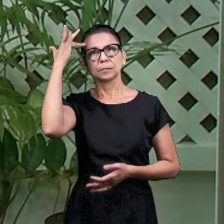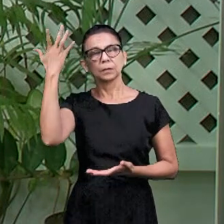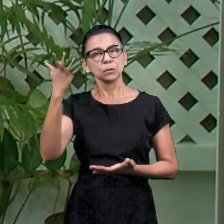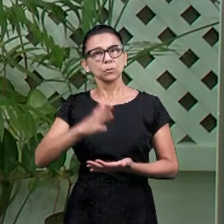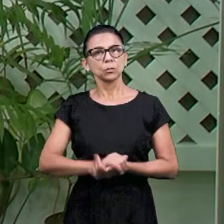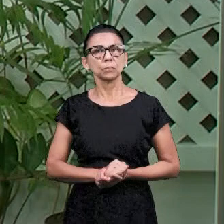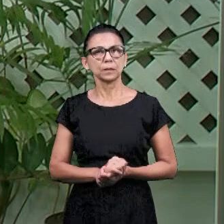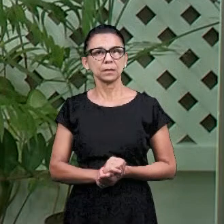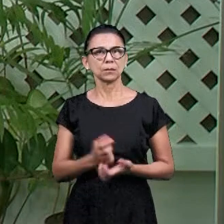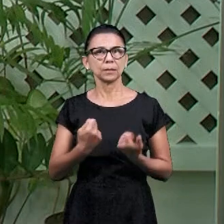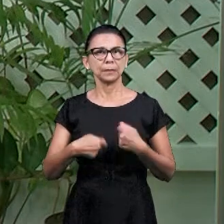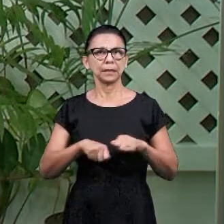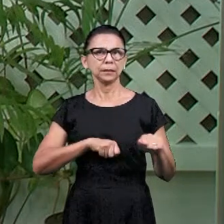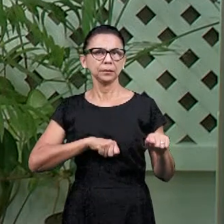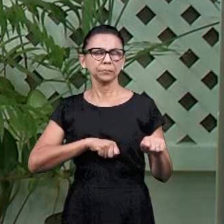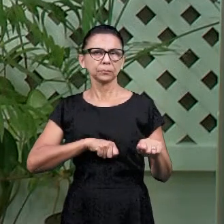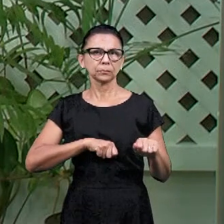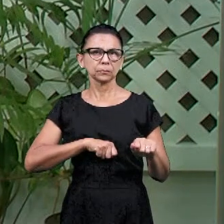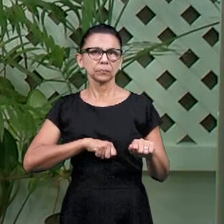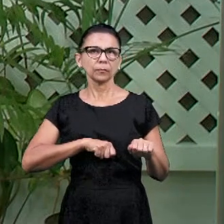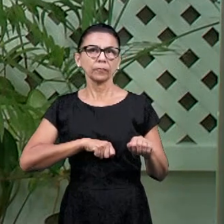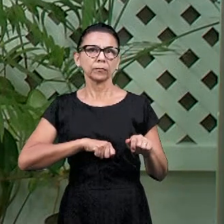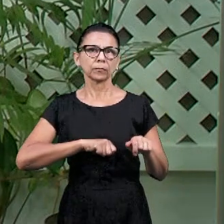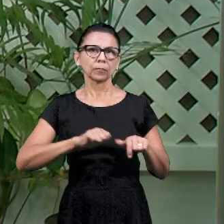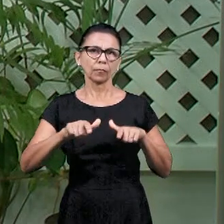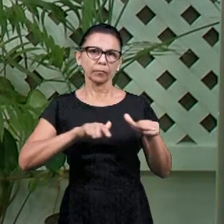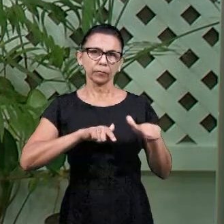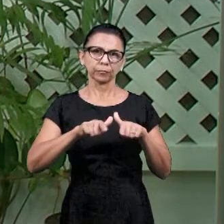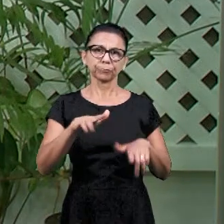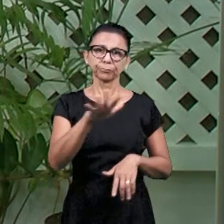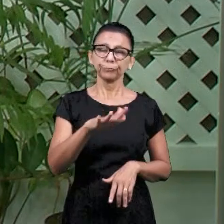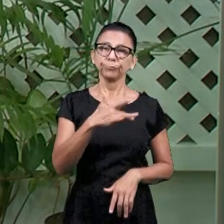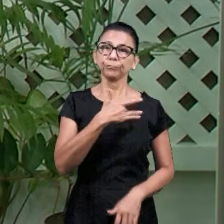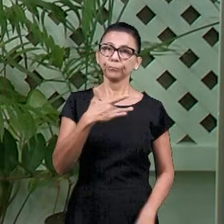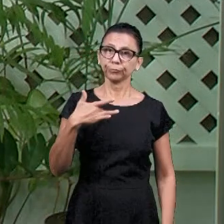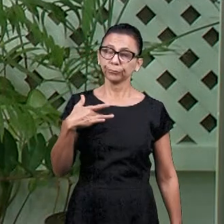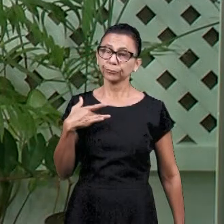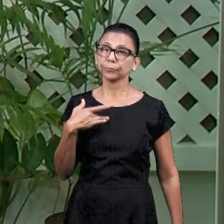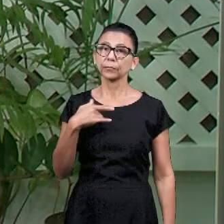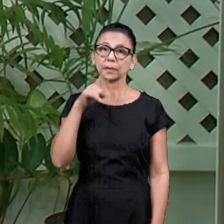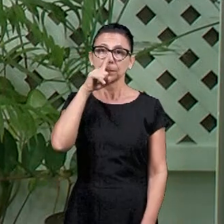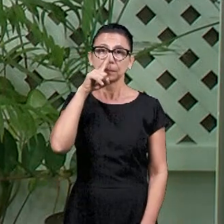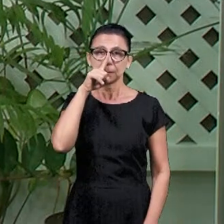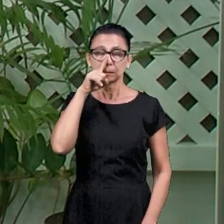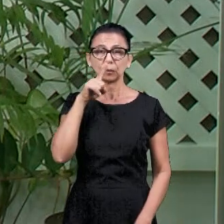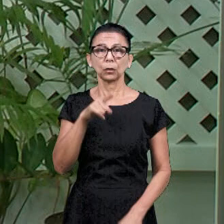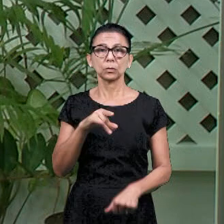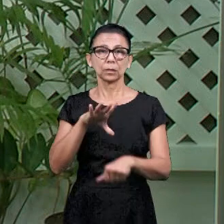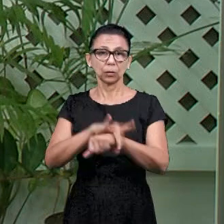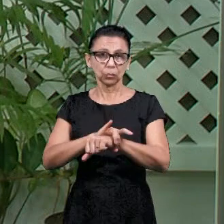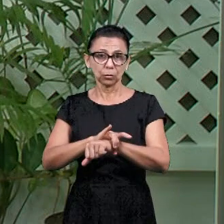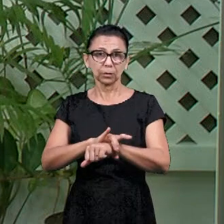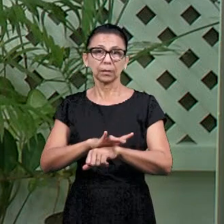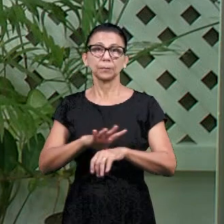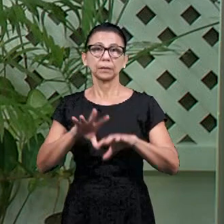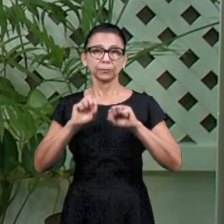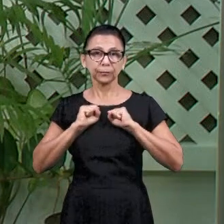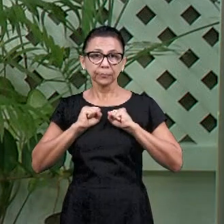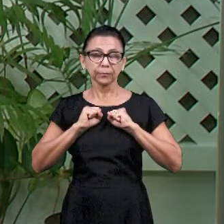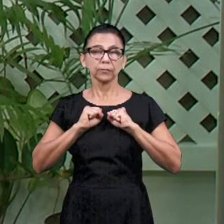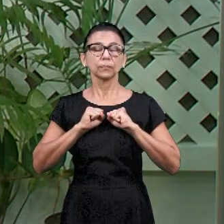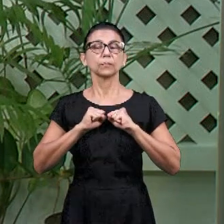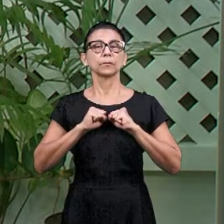détriment de leurs intérêts, n'est-ce pas? Ils restent au-delà de leur temps de travail. Et quelques-uns